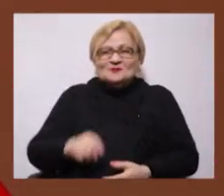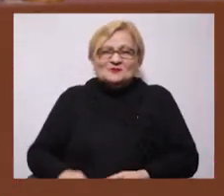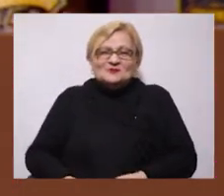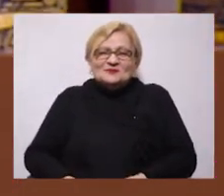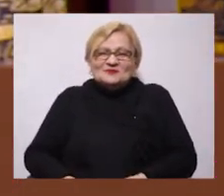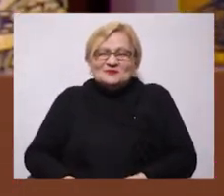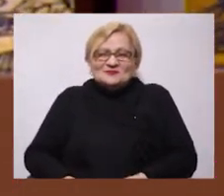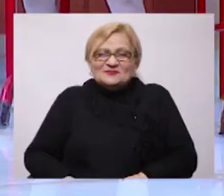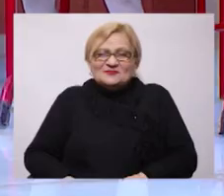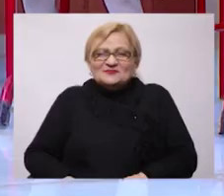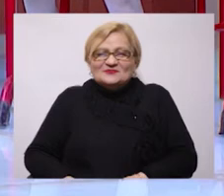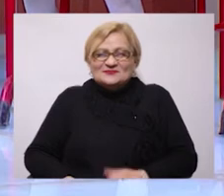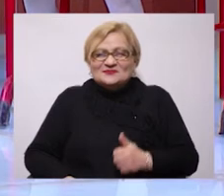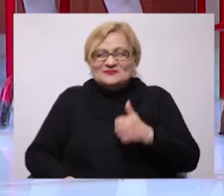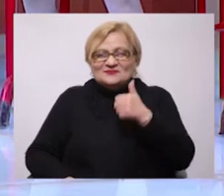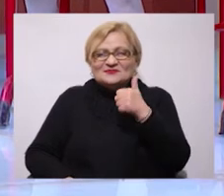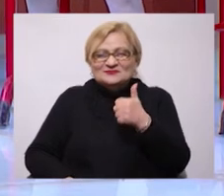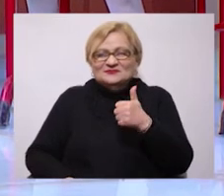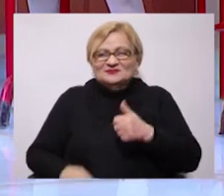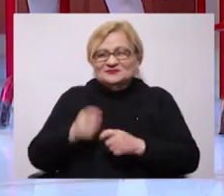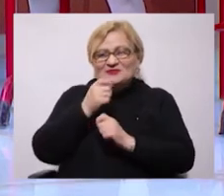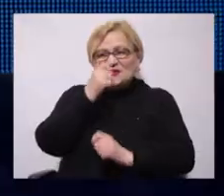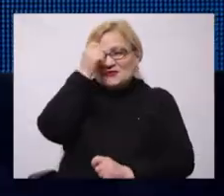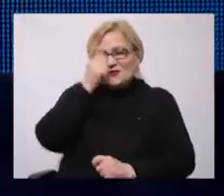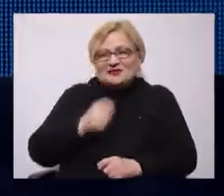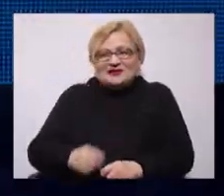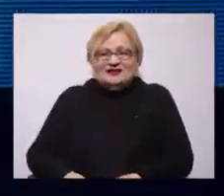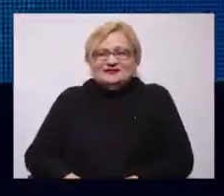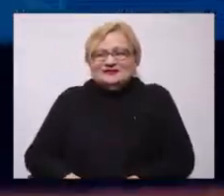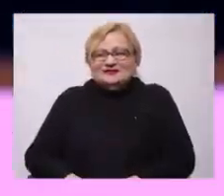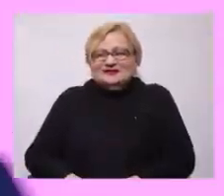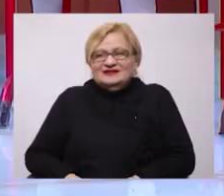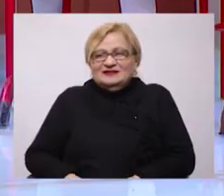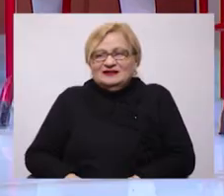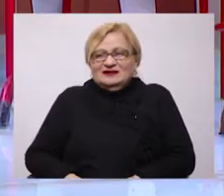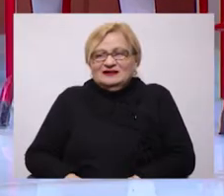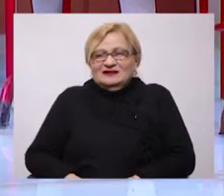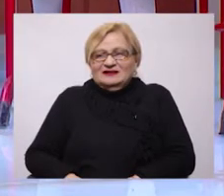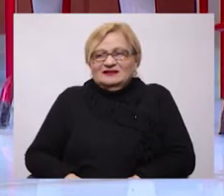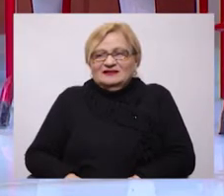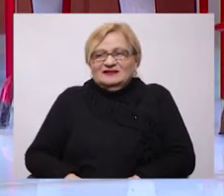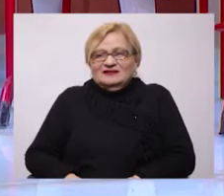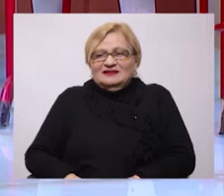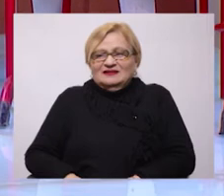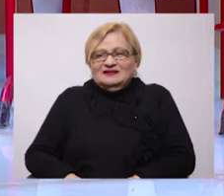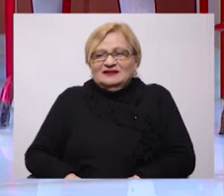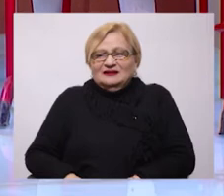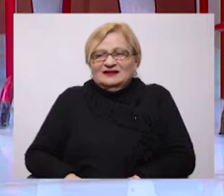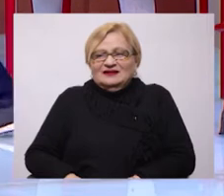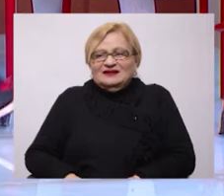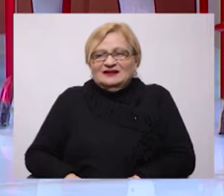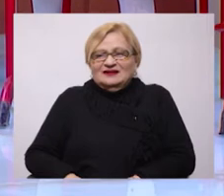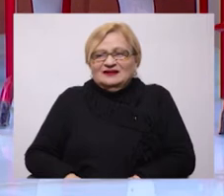აი ანასტასია ყოჩა ხოლგა ძალიან მაგარია კარგია სალომე წინვალეა